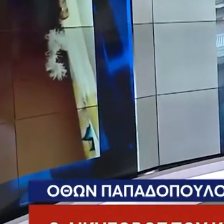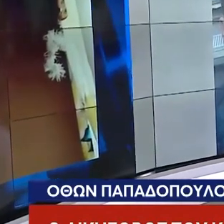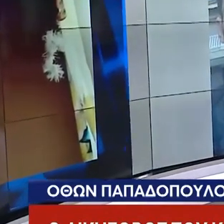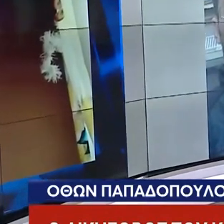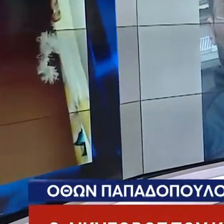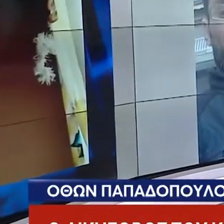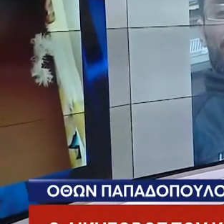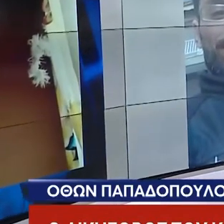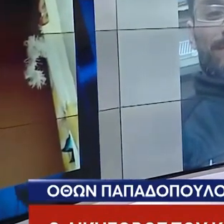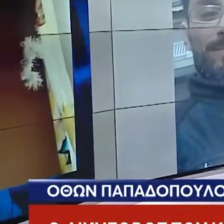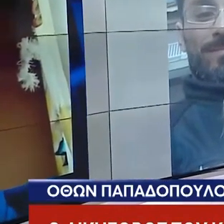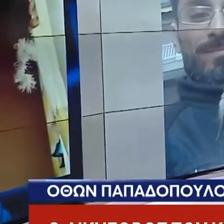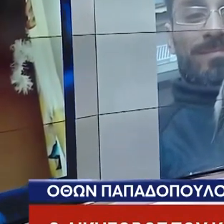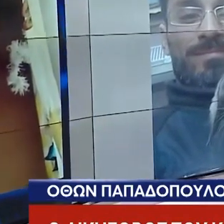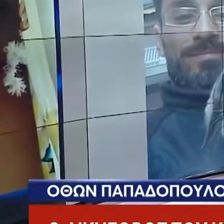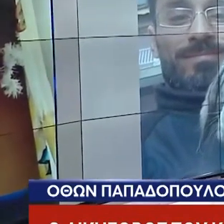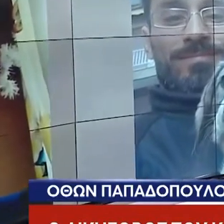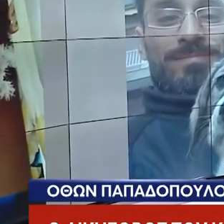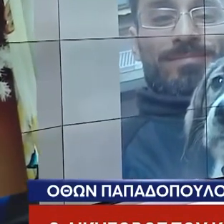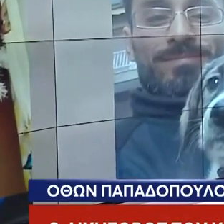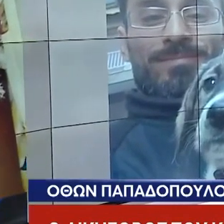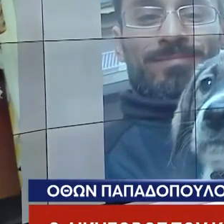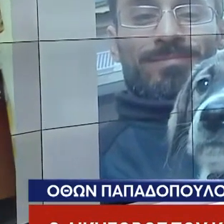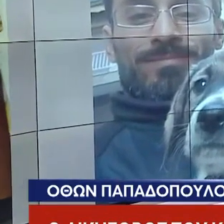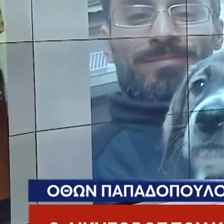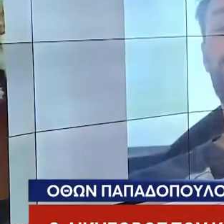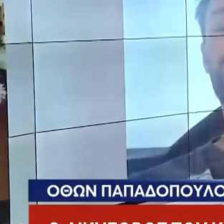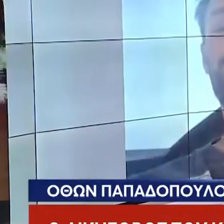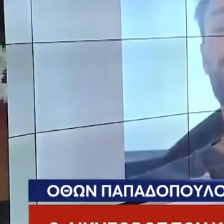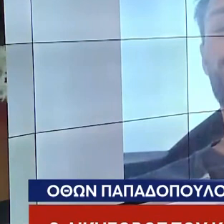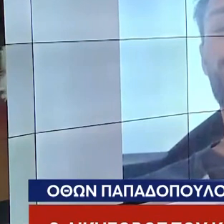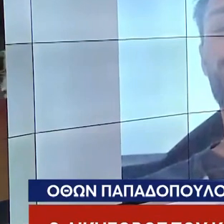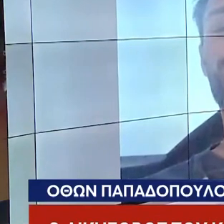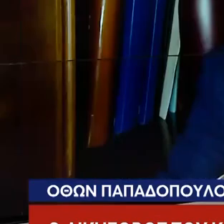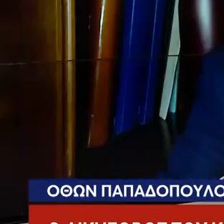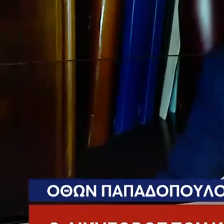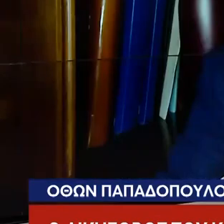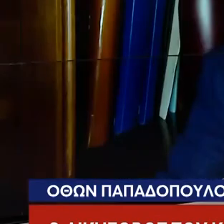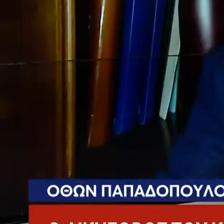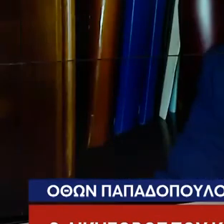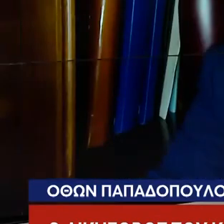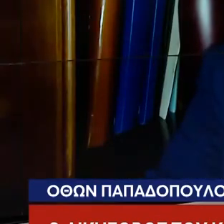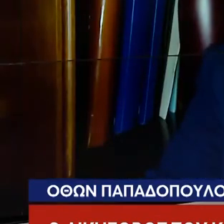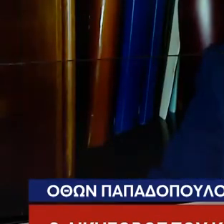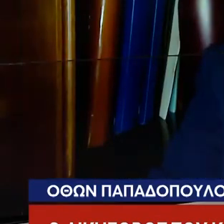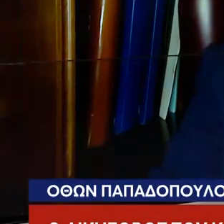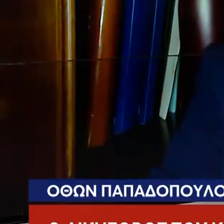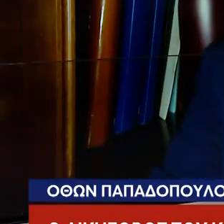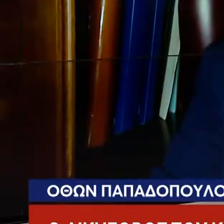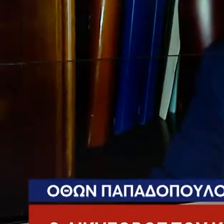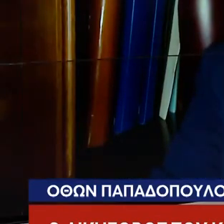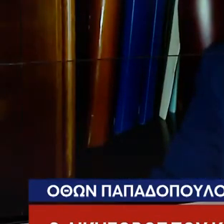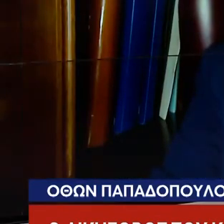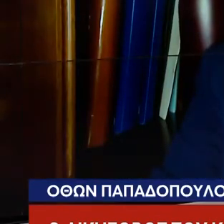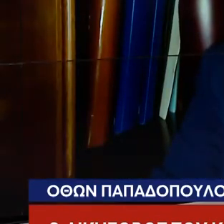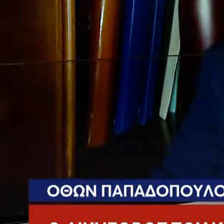απορία πώς ένας μάρτυρας χρειάζεται τη συνδρομή δικηγόρου. Μας είχε δώσει μια απάντηση ο κύριος Παπαδόπουλος. Αλλά σήμερα το πρωί, κύριε Παπαδόπουλε, σας κάλεσαν